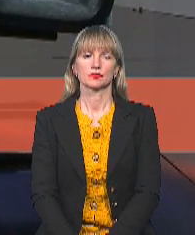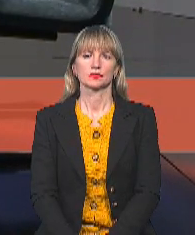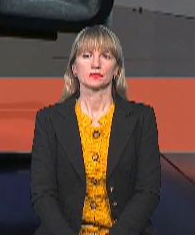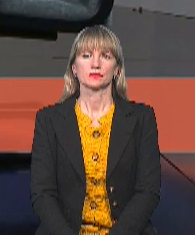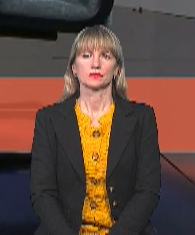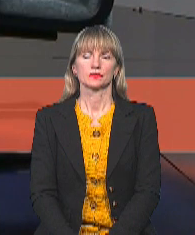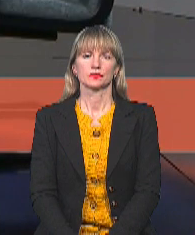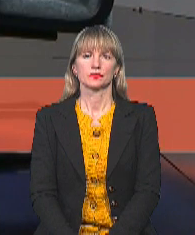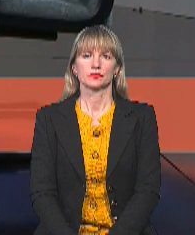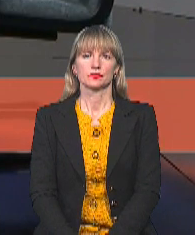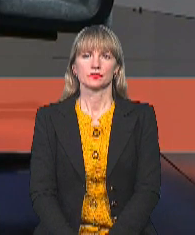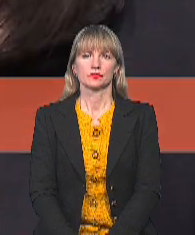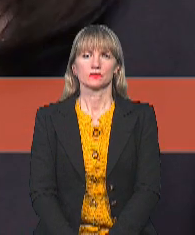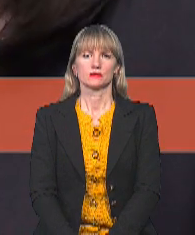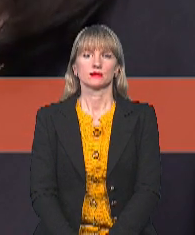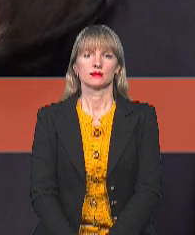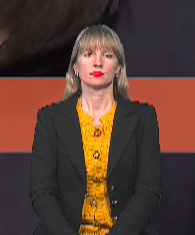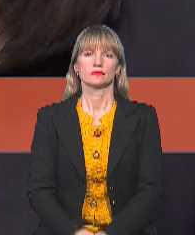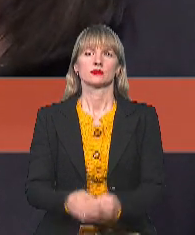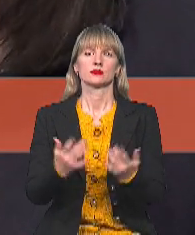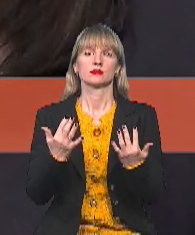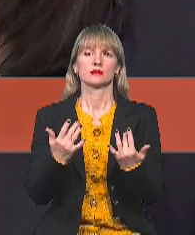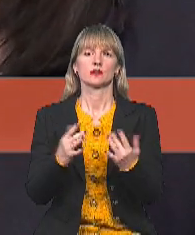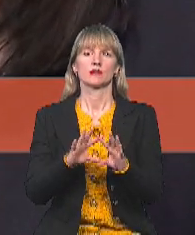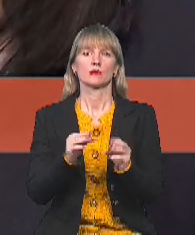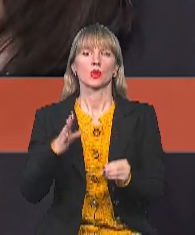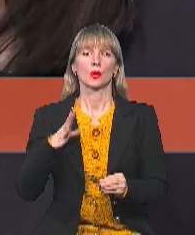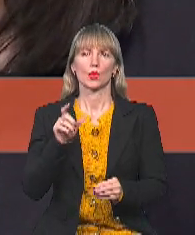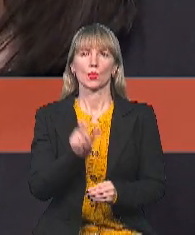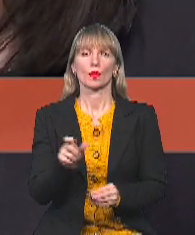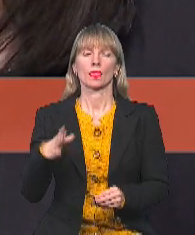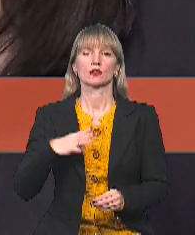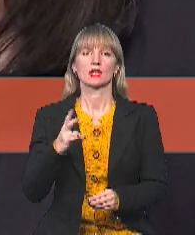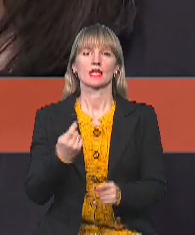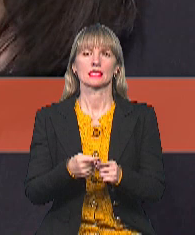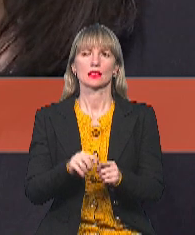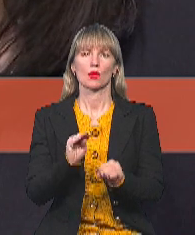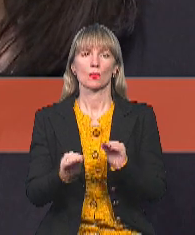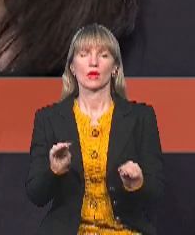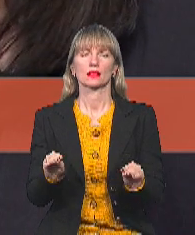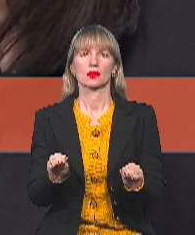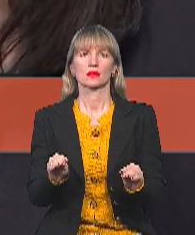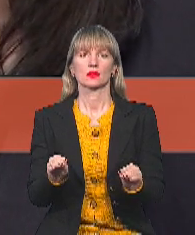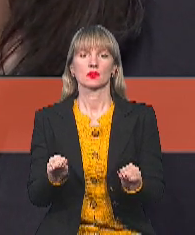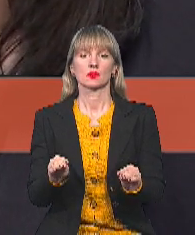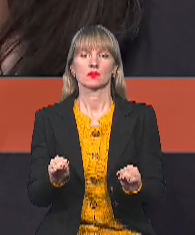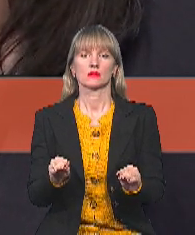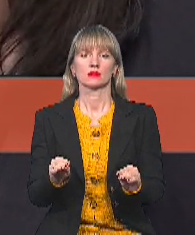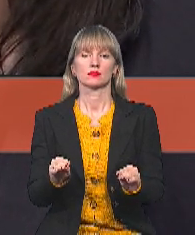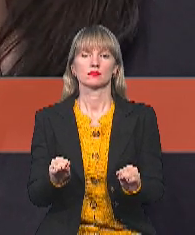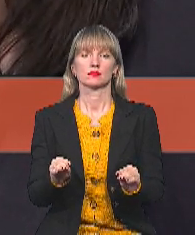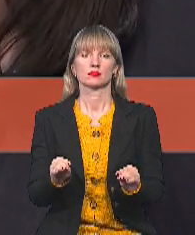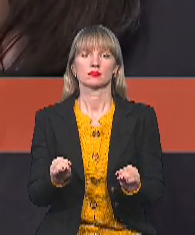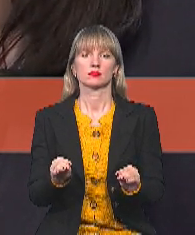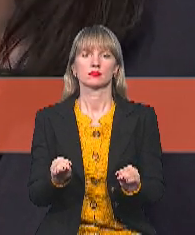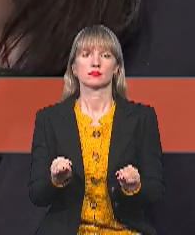сказать, прихода в жизнь. От, а скільки взагалі Запоріжжя чекало на таке обладнання? От, скільки ви чекали? Щоб його придбали. Це